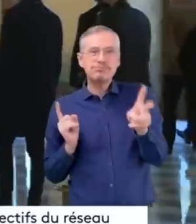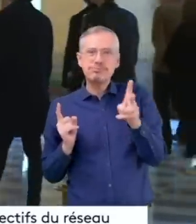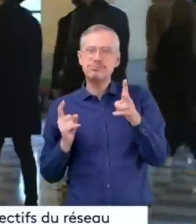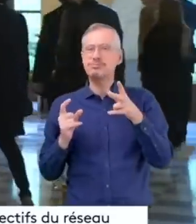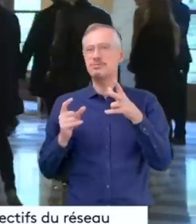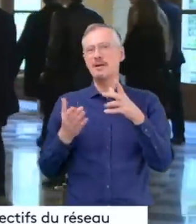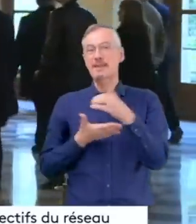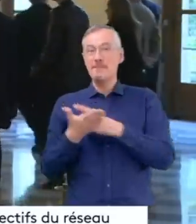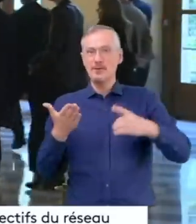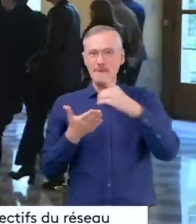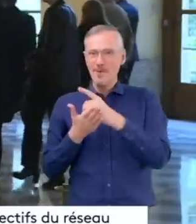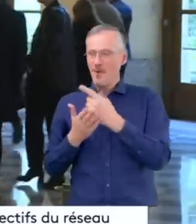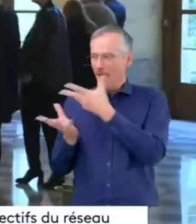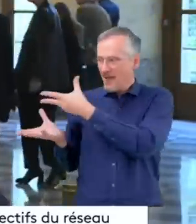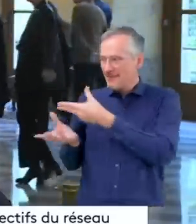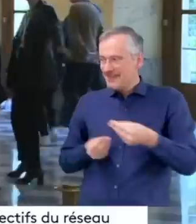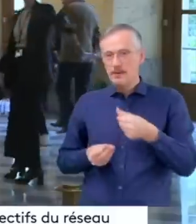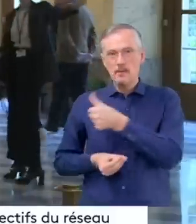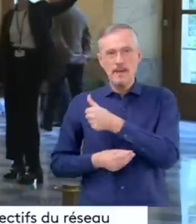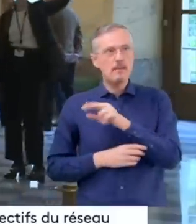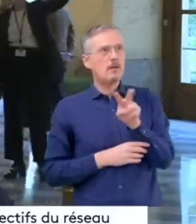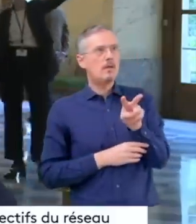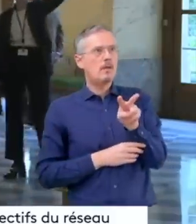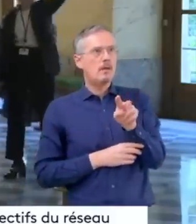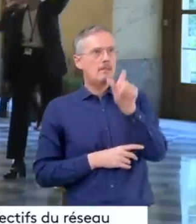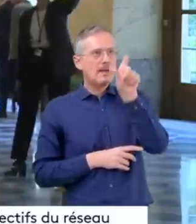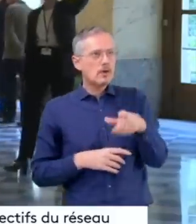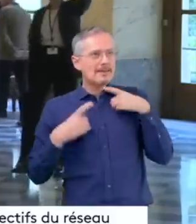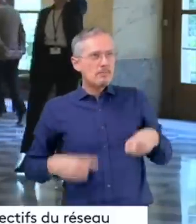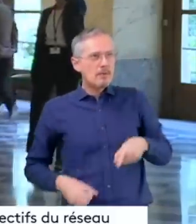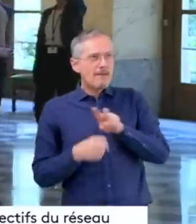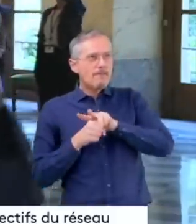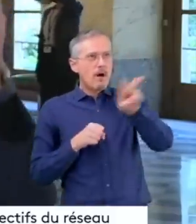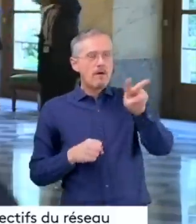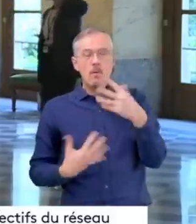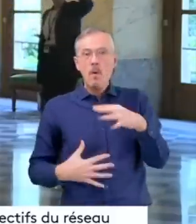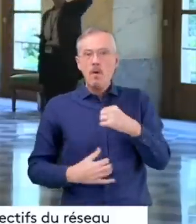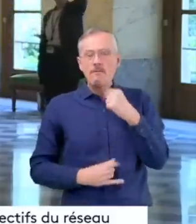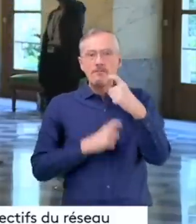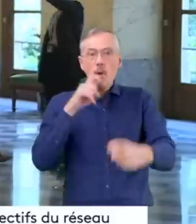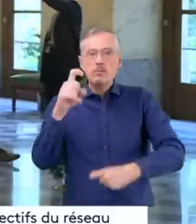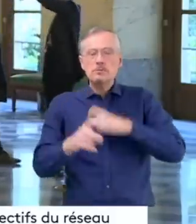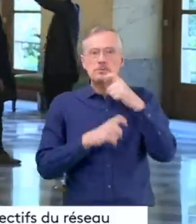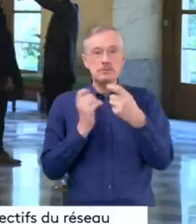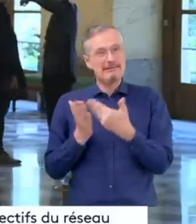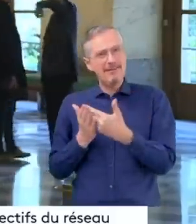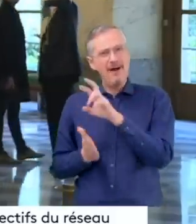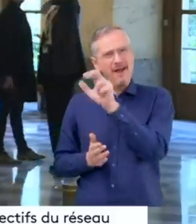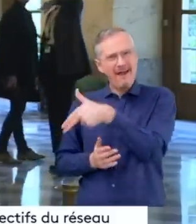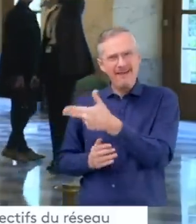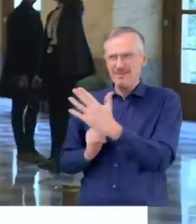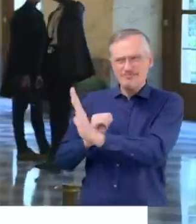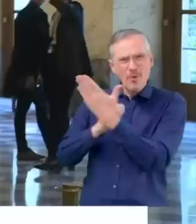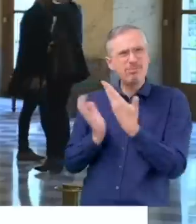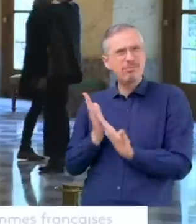représente, la violence que ça représente pour ces enfants qui voient leurs députés se faire insulter à l'Assemblée nationale. Mais quel signal ces gens du Rassemblement national sont-ils en